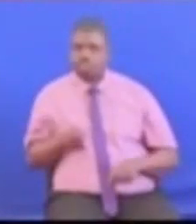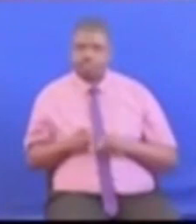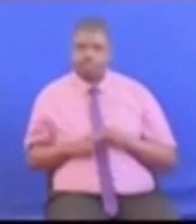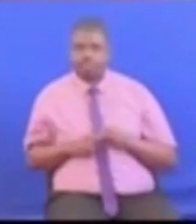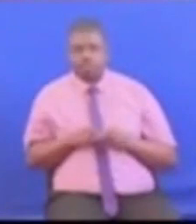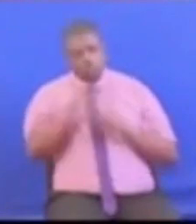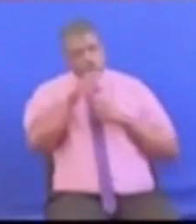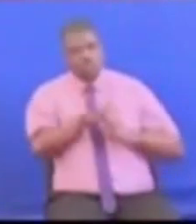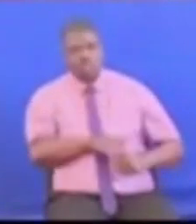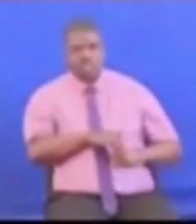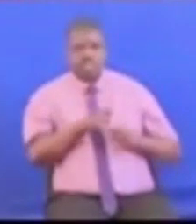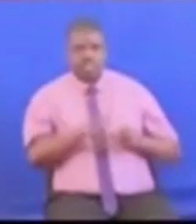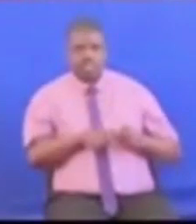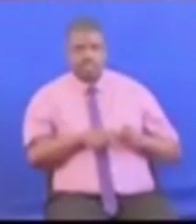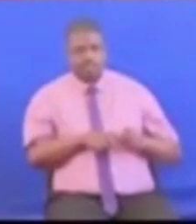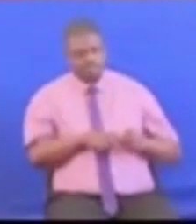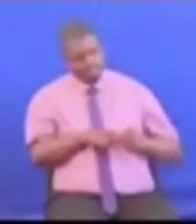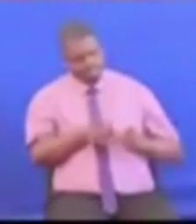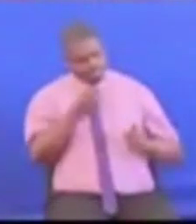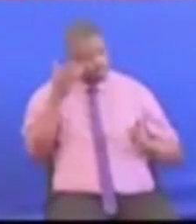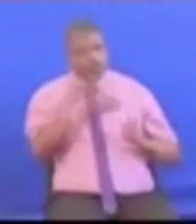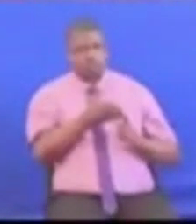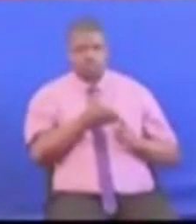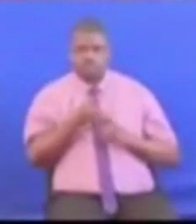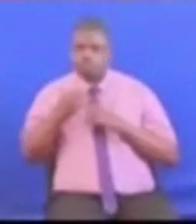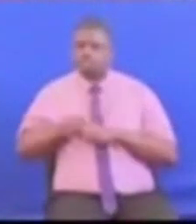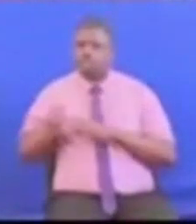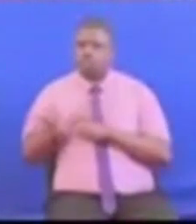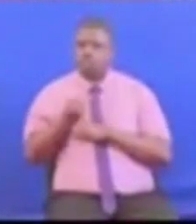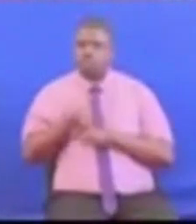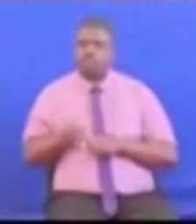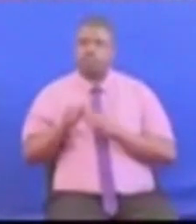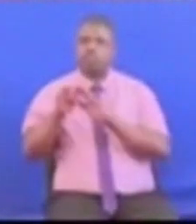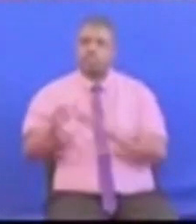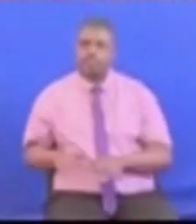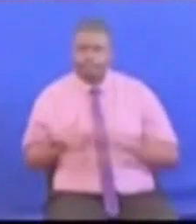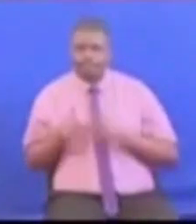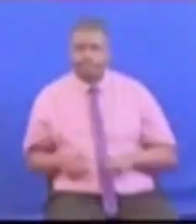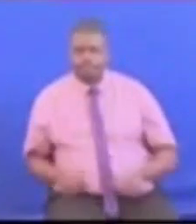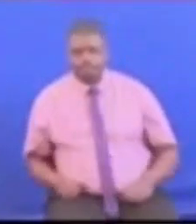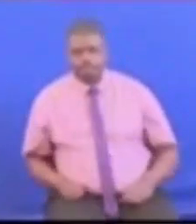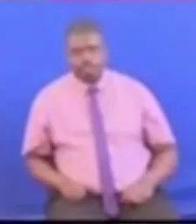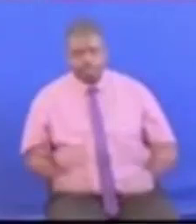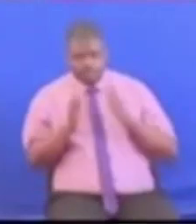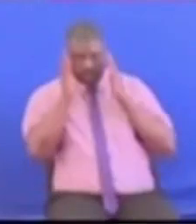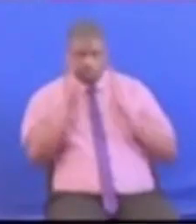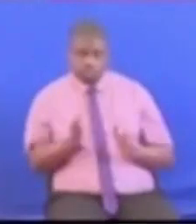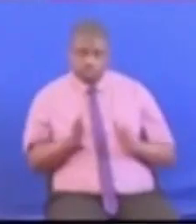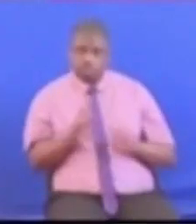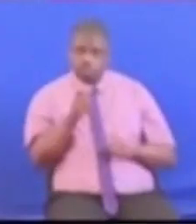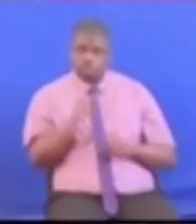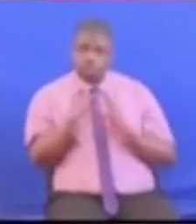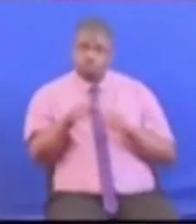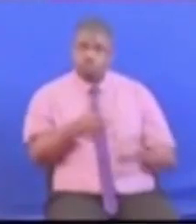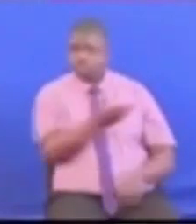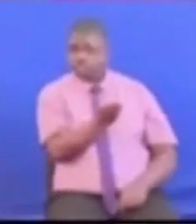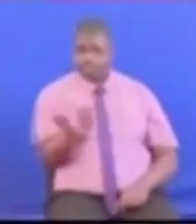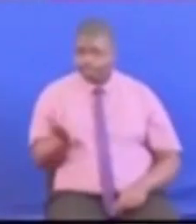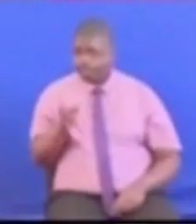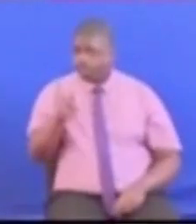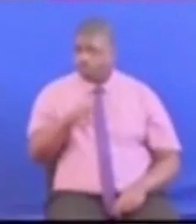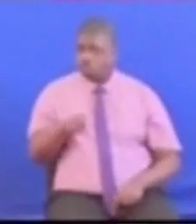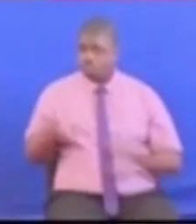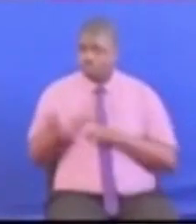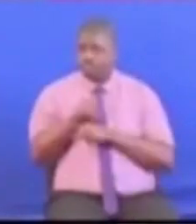na kudhalilisha makusudi mwenendo wa shughuli za bunge. Mheshimiwa wabunge, makosa